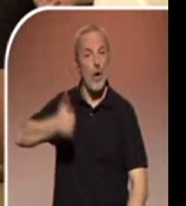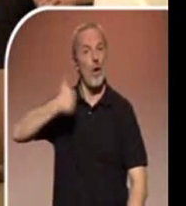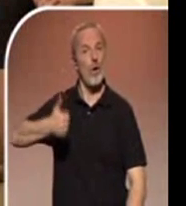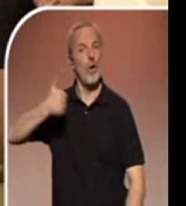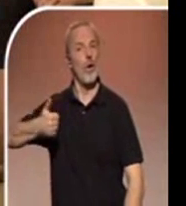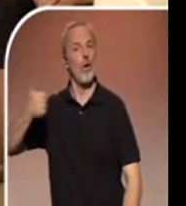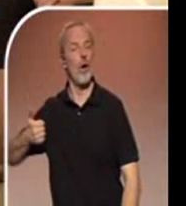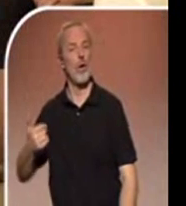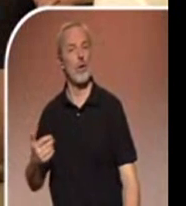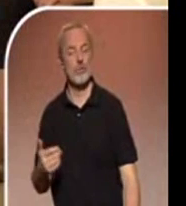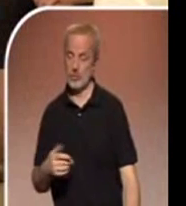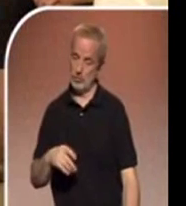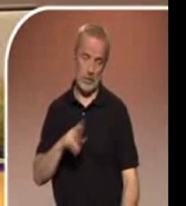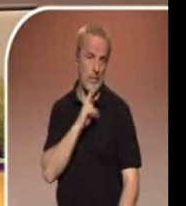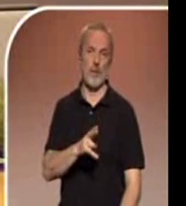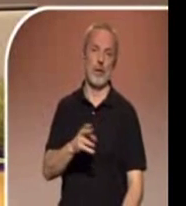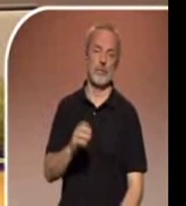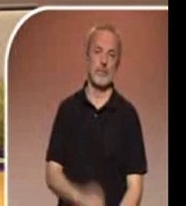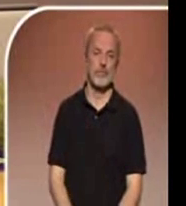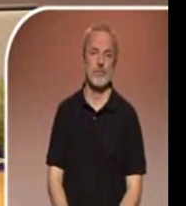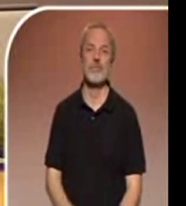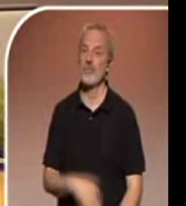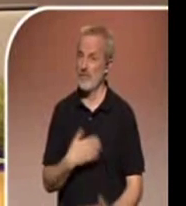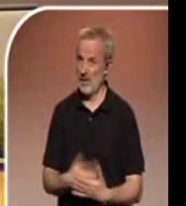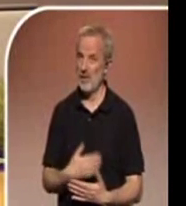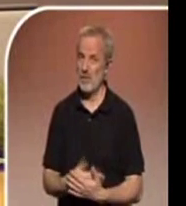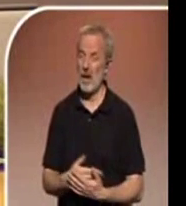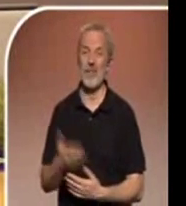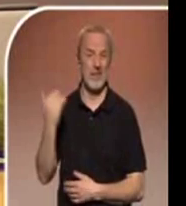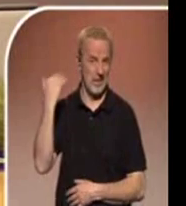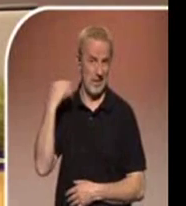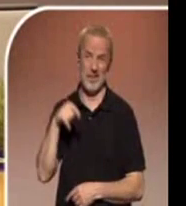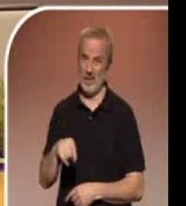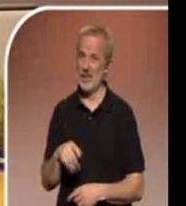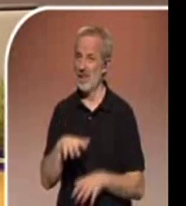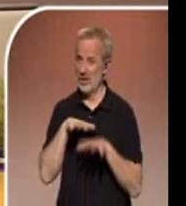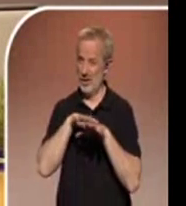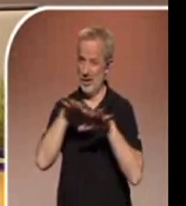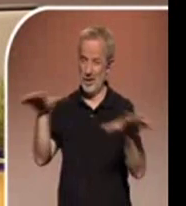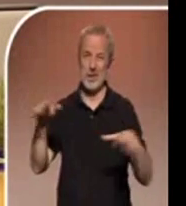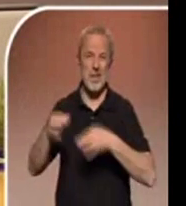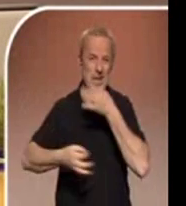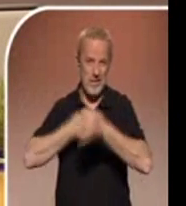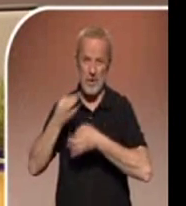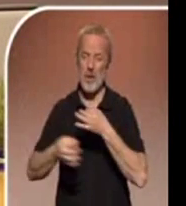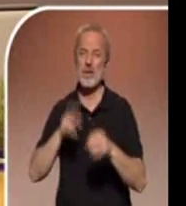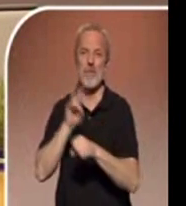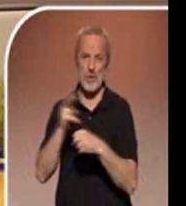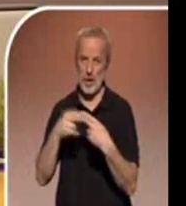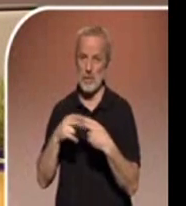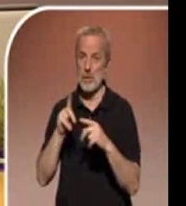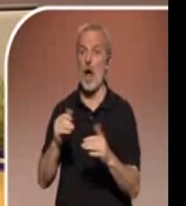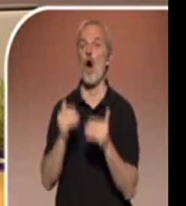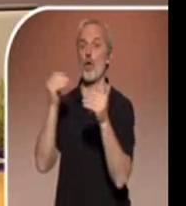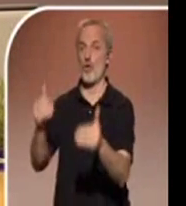co děláme, tak prostě platí. No, to není tak dávno, co vyšly velmi poplašné články na toto téma. Necháme to do druhého vstupu? Necháme.